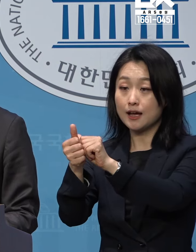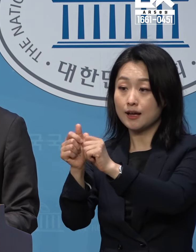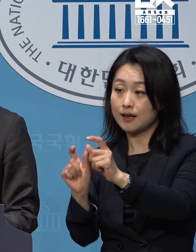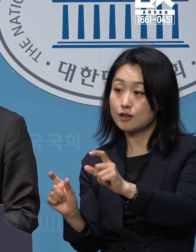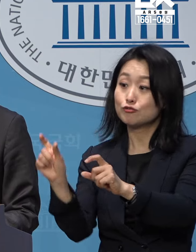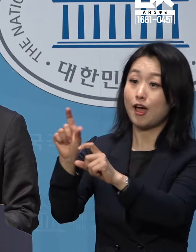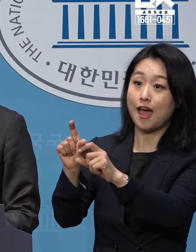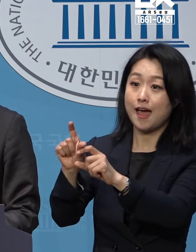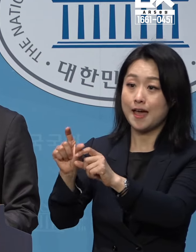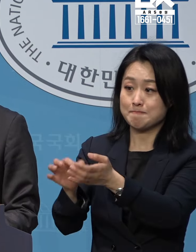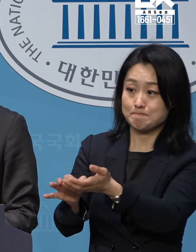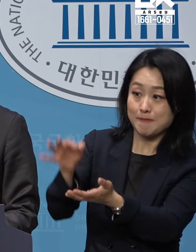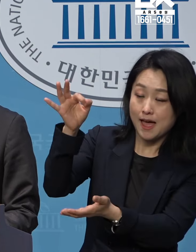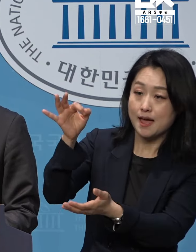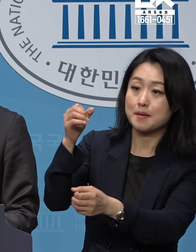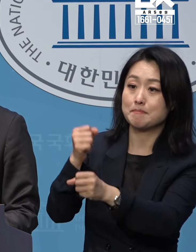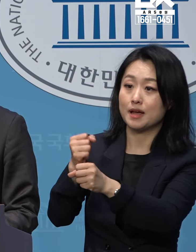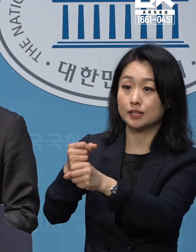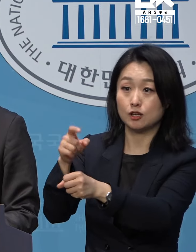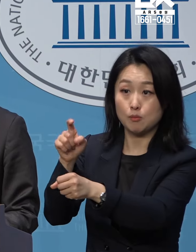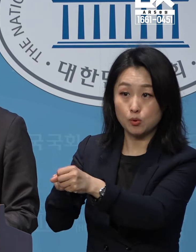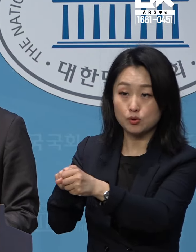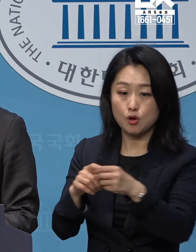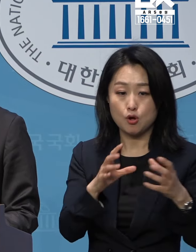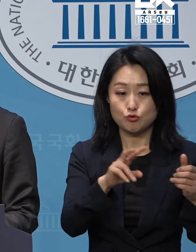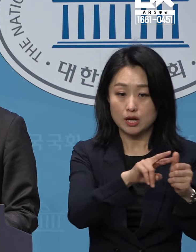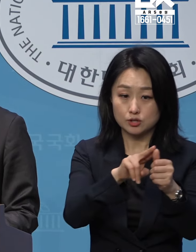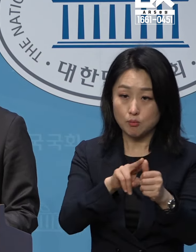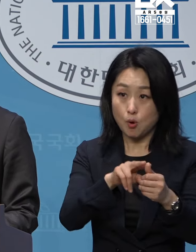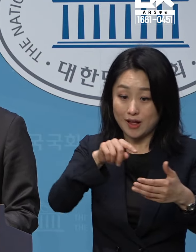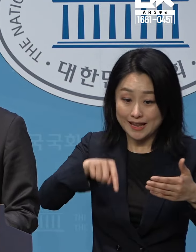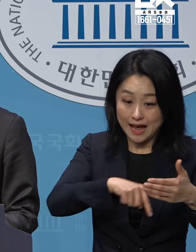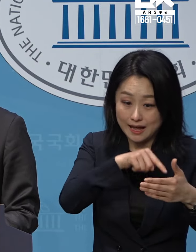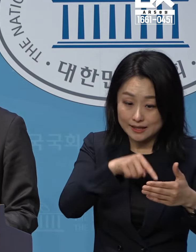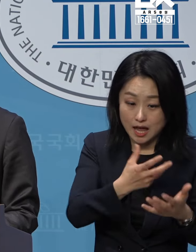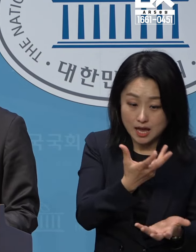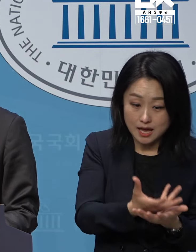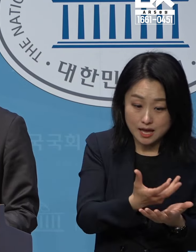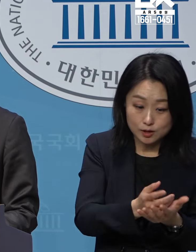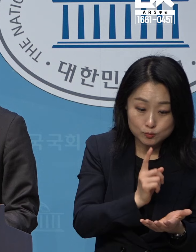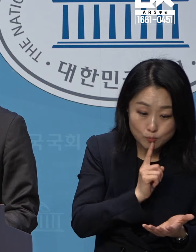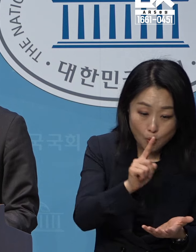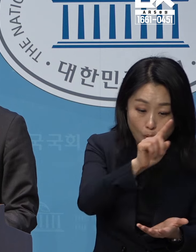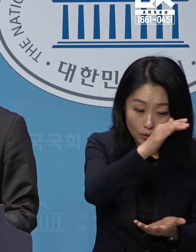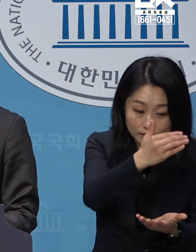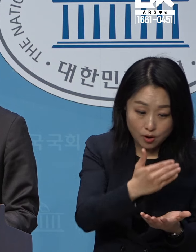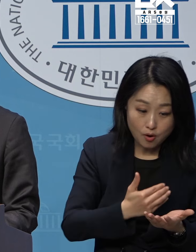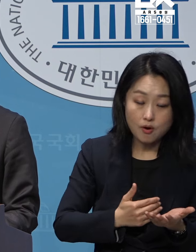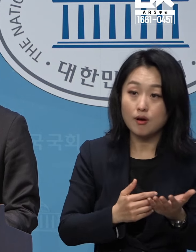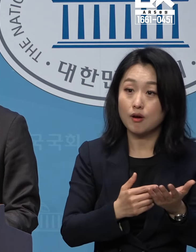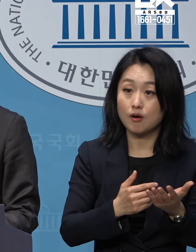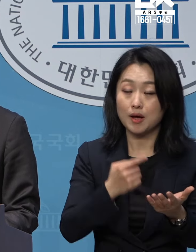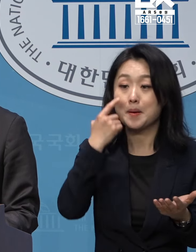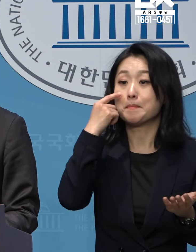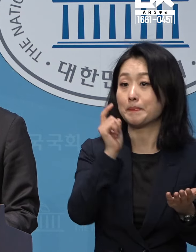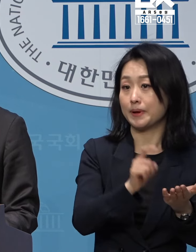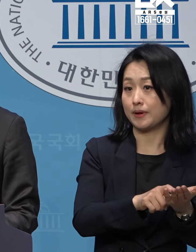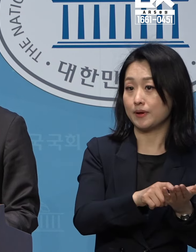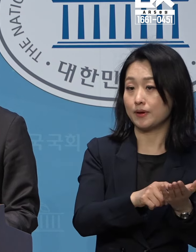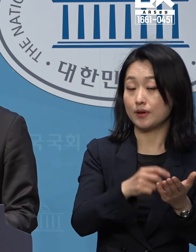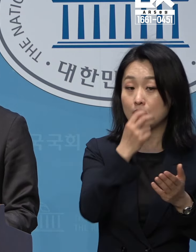목적이었음이 국정원 내부 보고서를 통해 드러났습니다. 또한